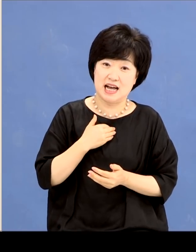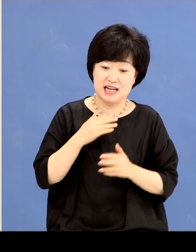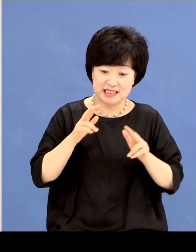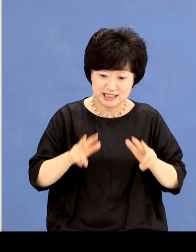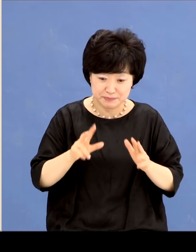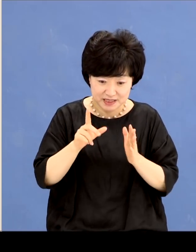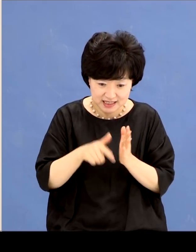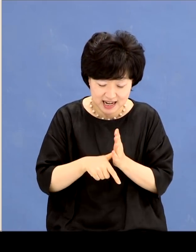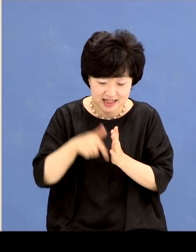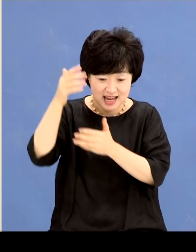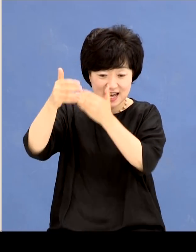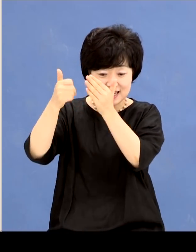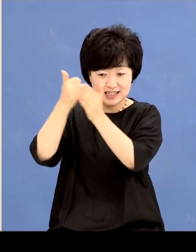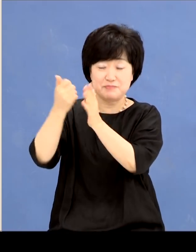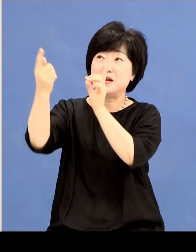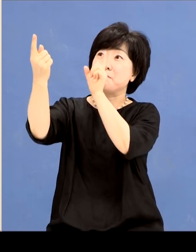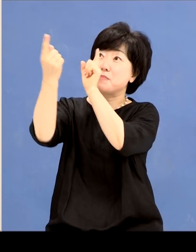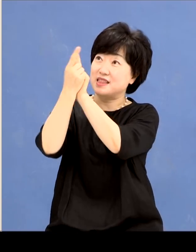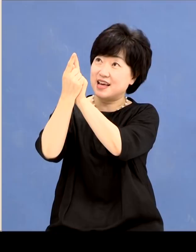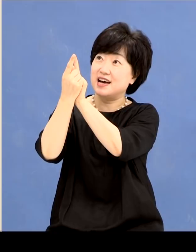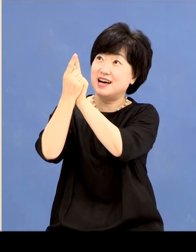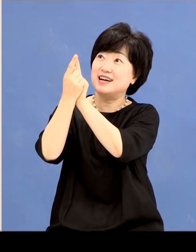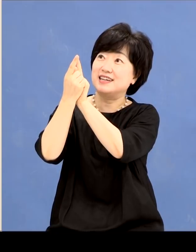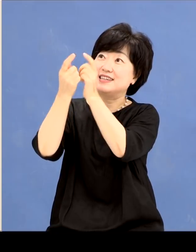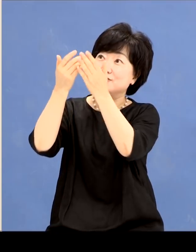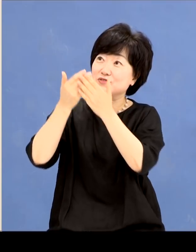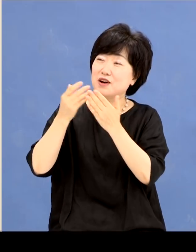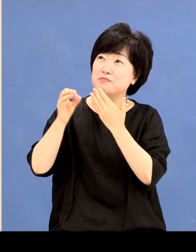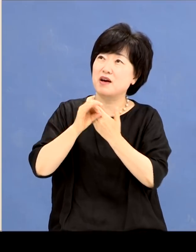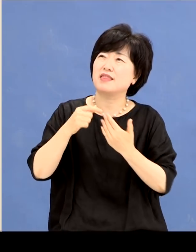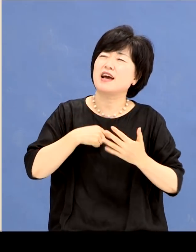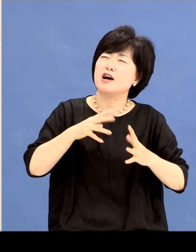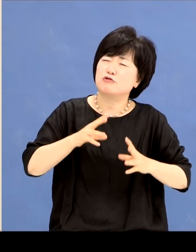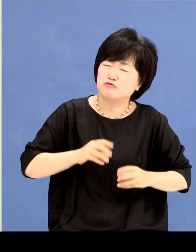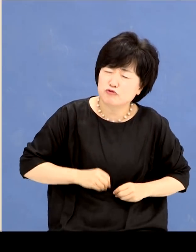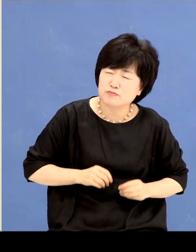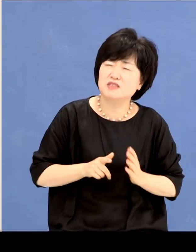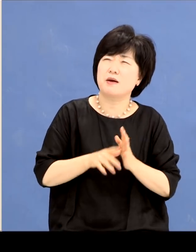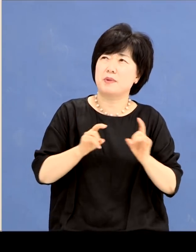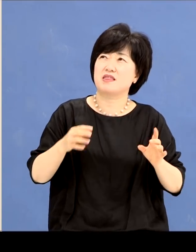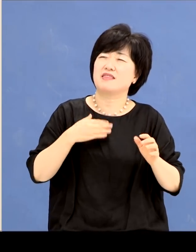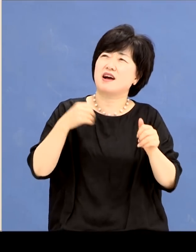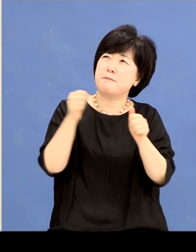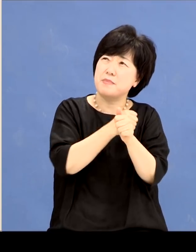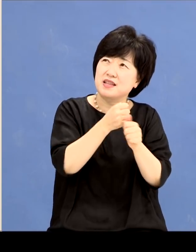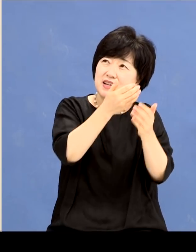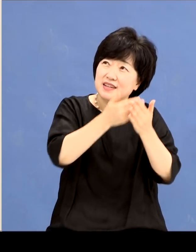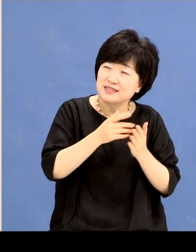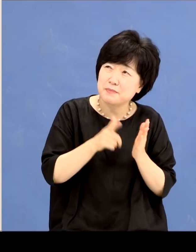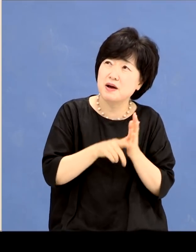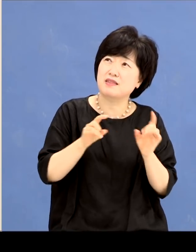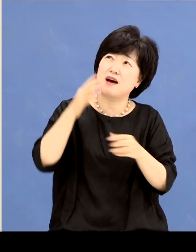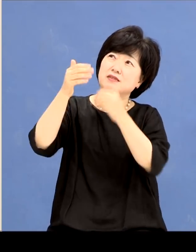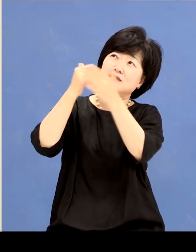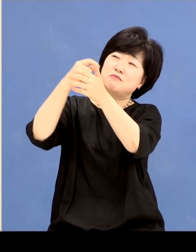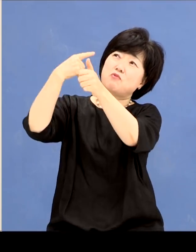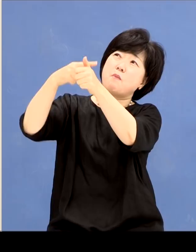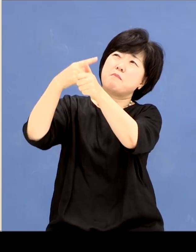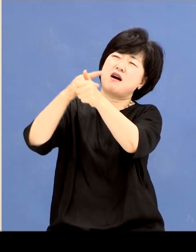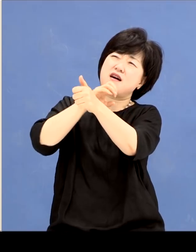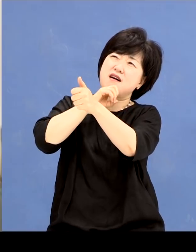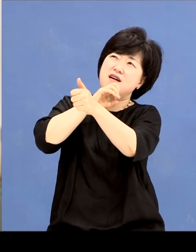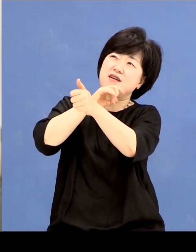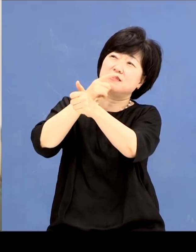지금 이 시간이 내가 하나님을 만난 거라면 내가 굶을 때마다 내가 맞을 때마다 하나님께 그렇게